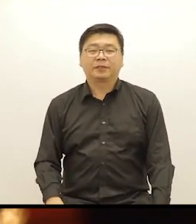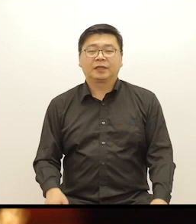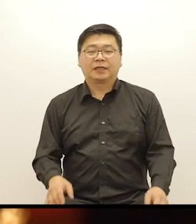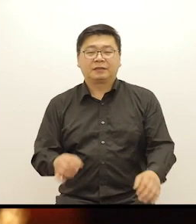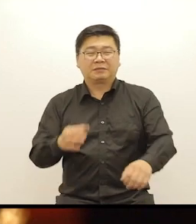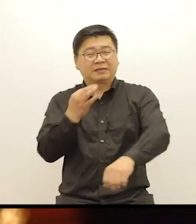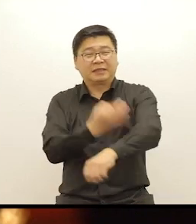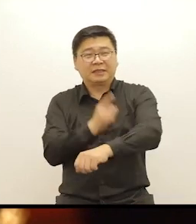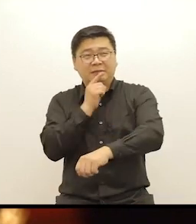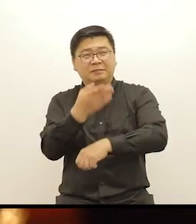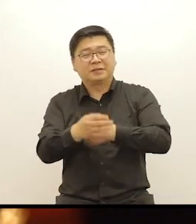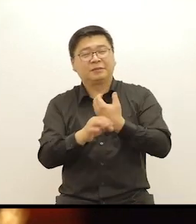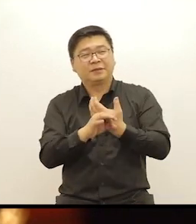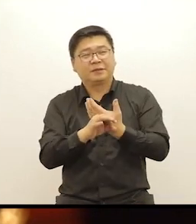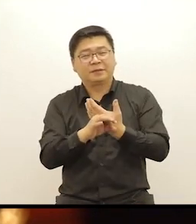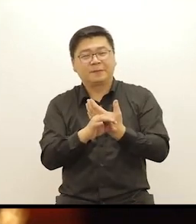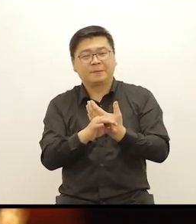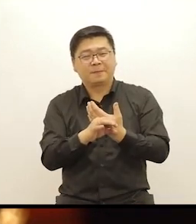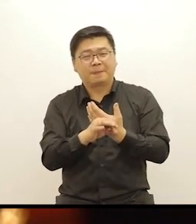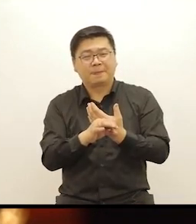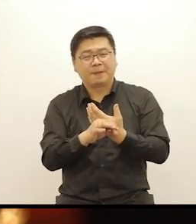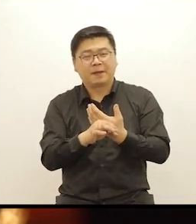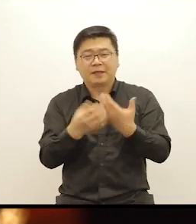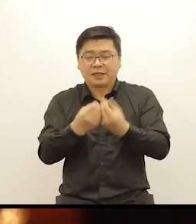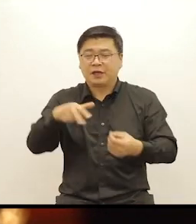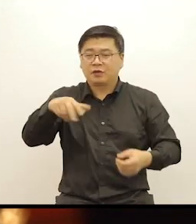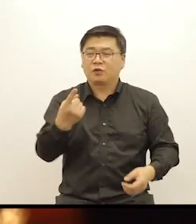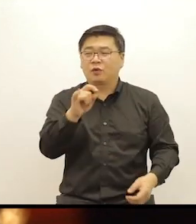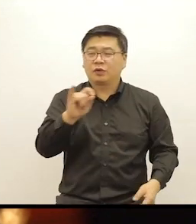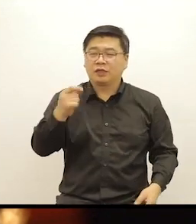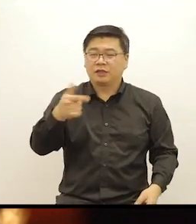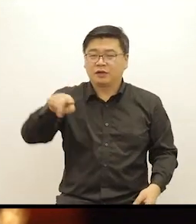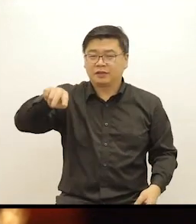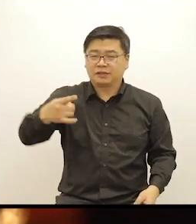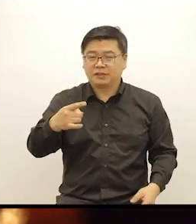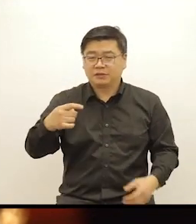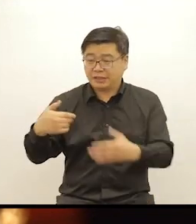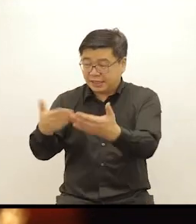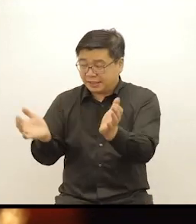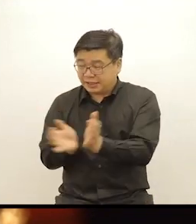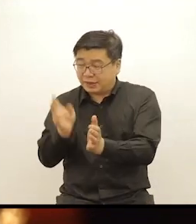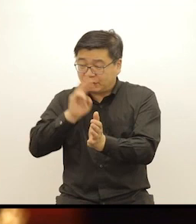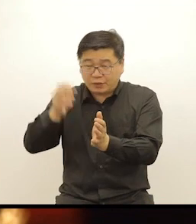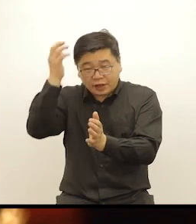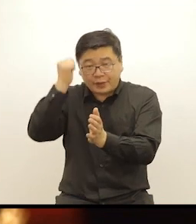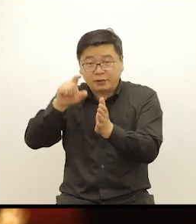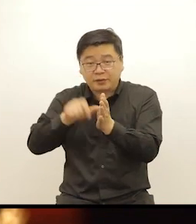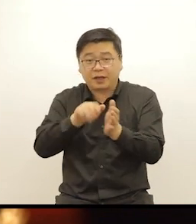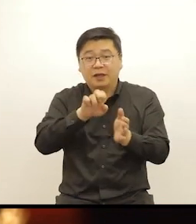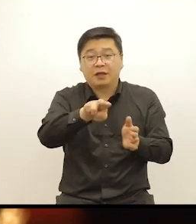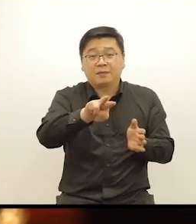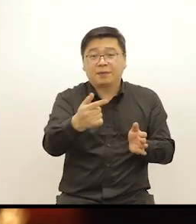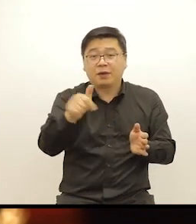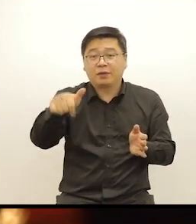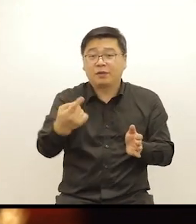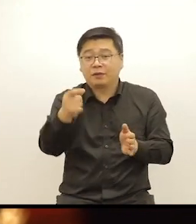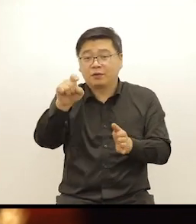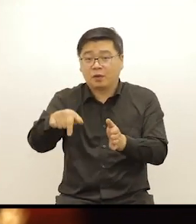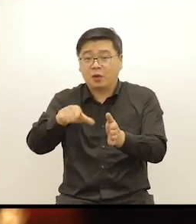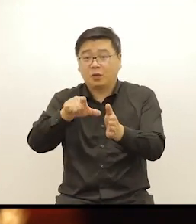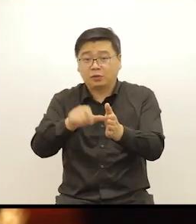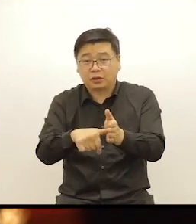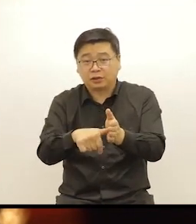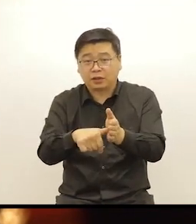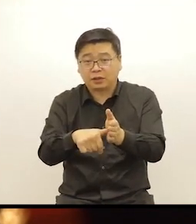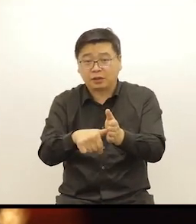예, 뭐 최대한 간단히 말씀드려서 조이너스 앙상블 곡이 킬 때